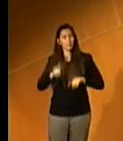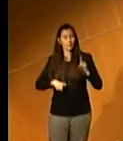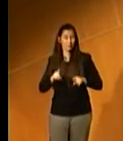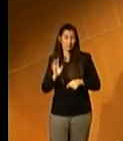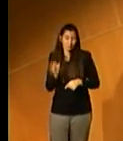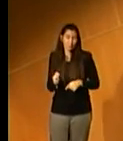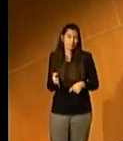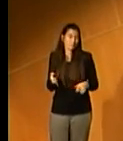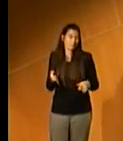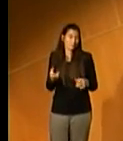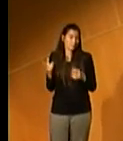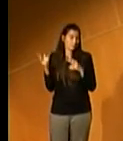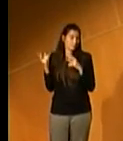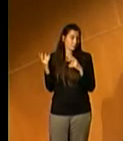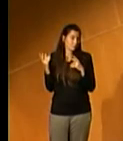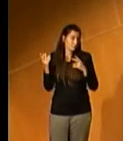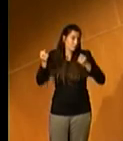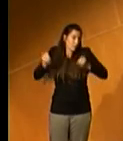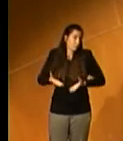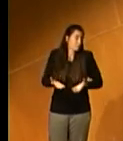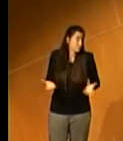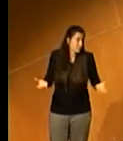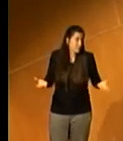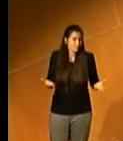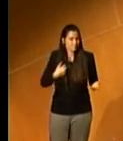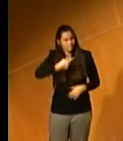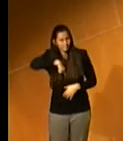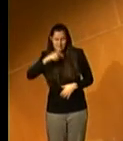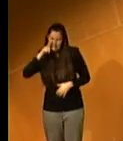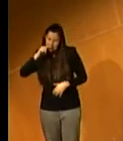enfin, on essaie par tous les moyens